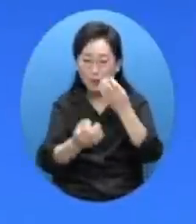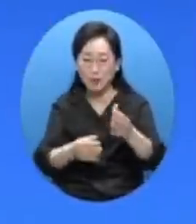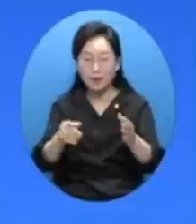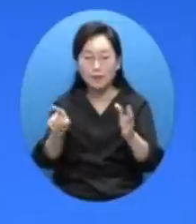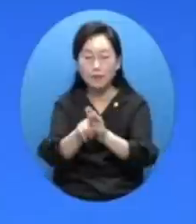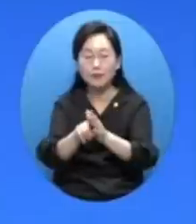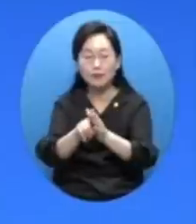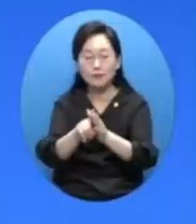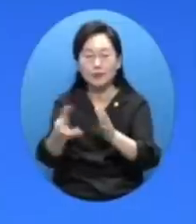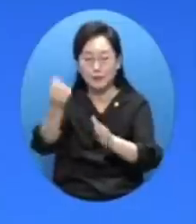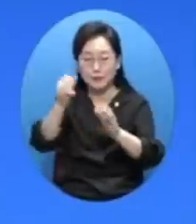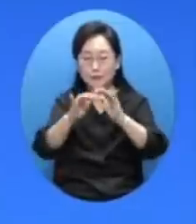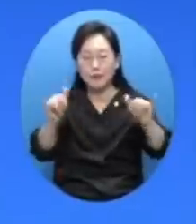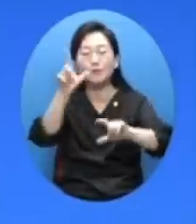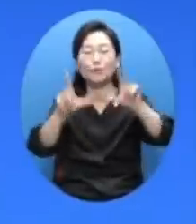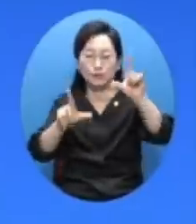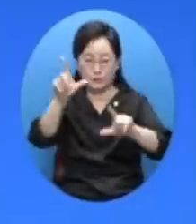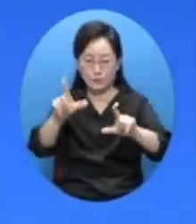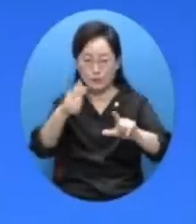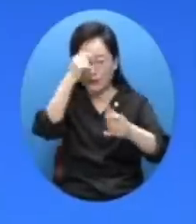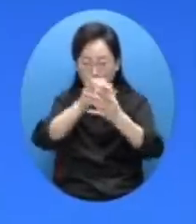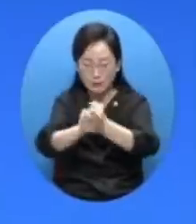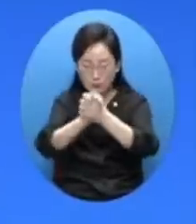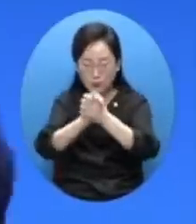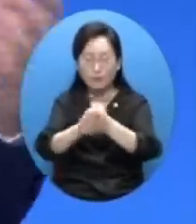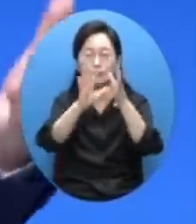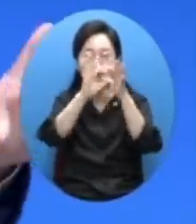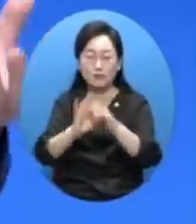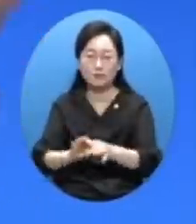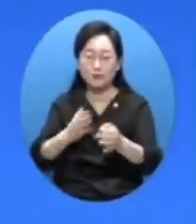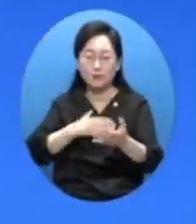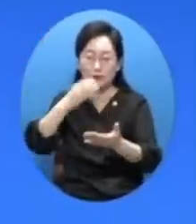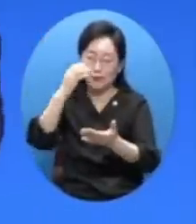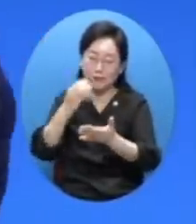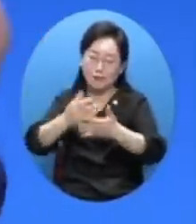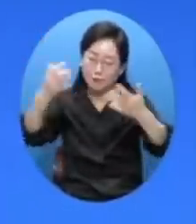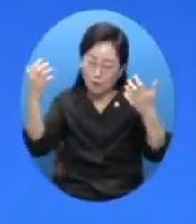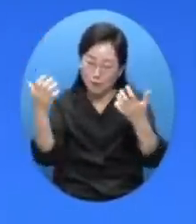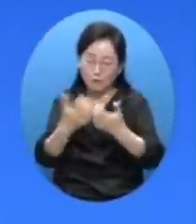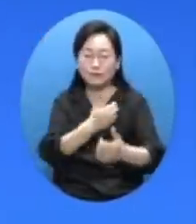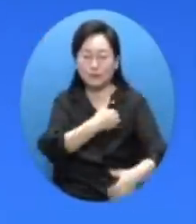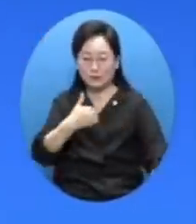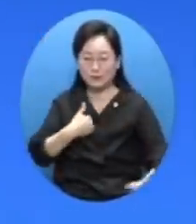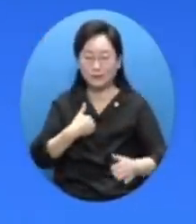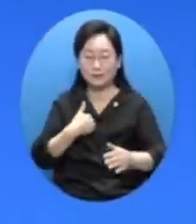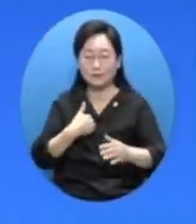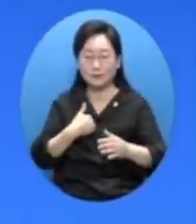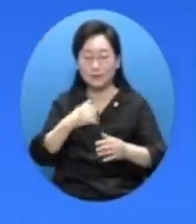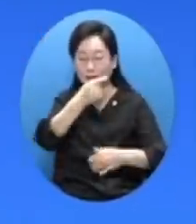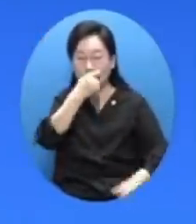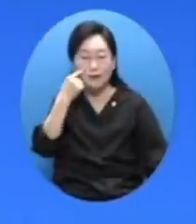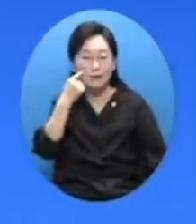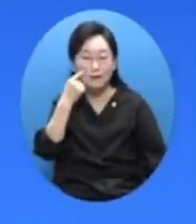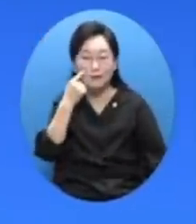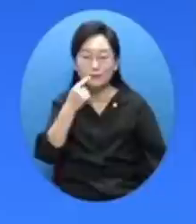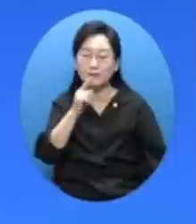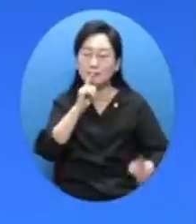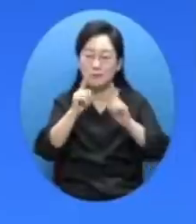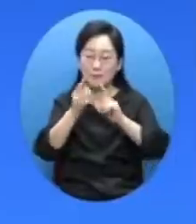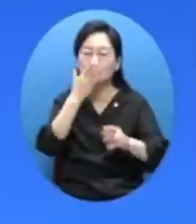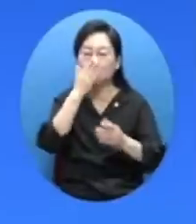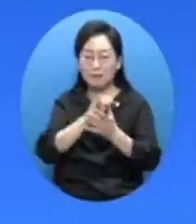믿음의 사람들의 모습입니다 기도하고 또 기도하고 또 기도하면 내 자리 넘치나이다 이와 같은 간증을 드릴 수가 있게 되는 것입니다